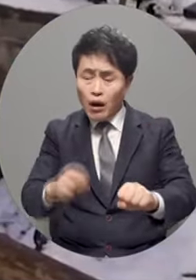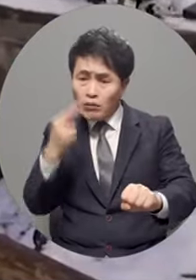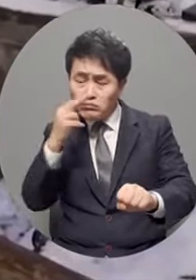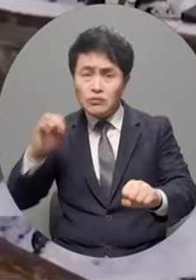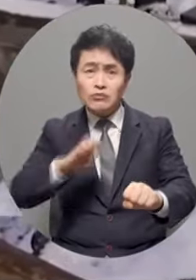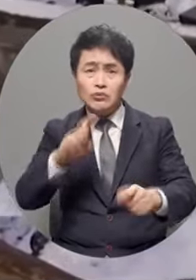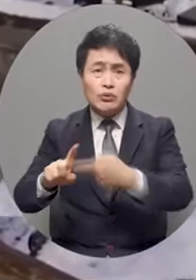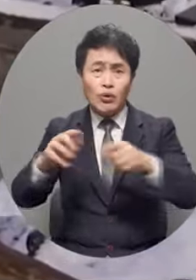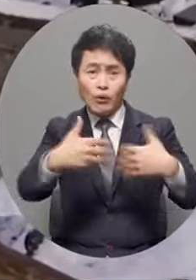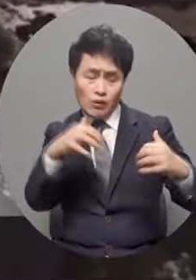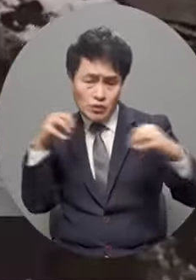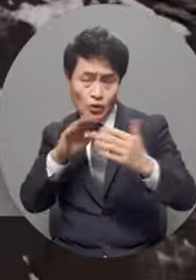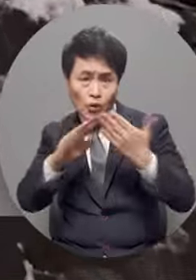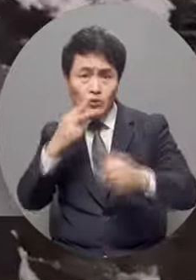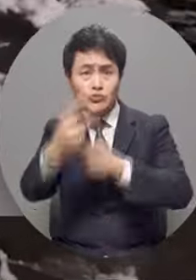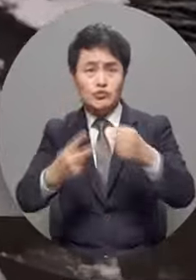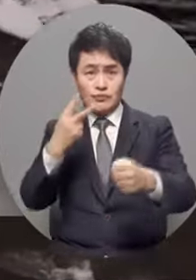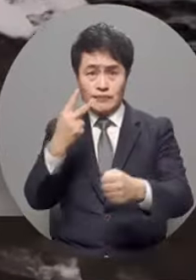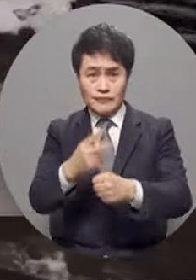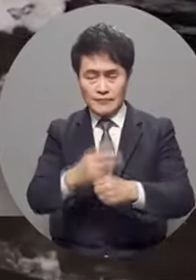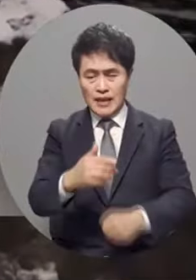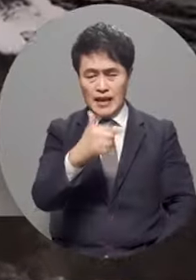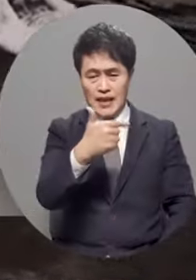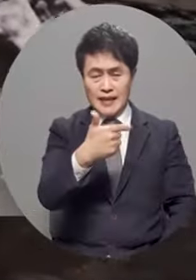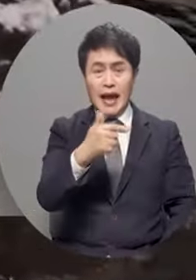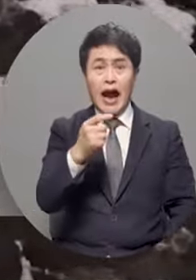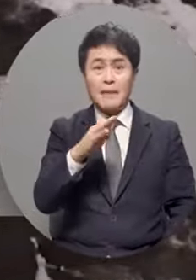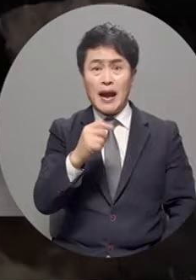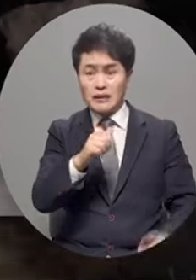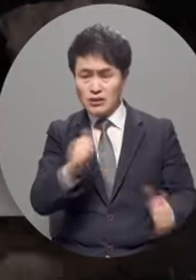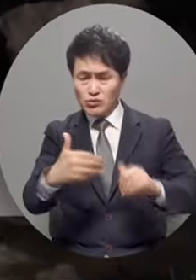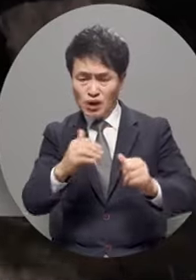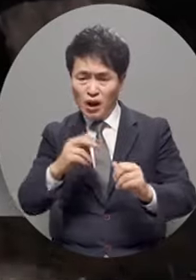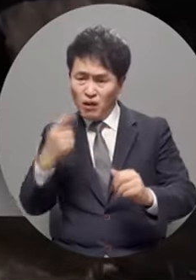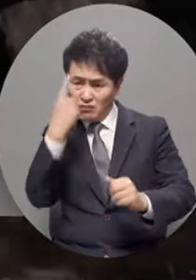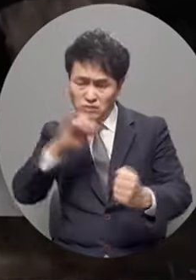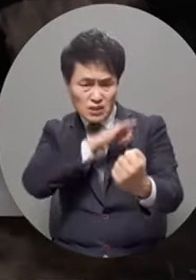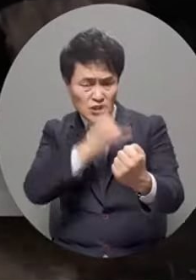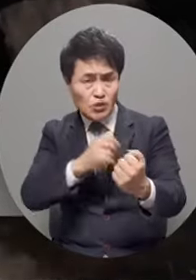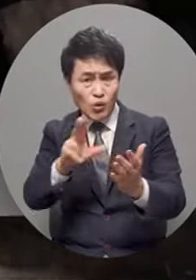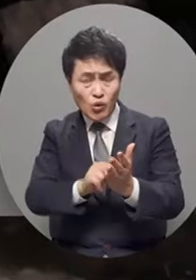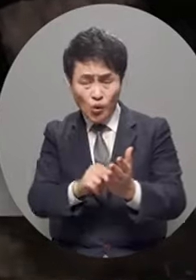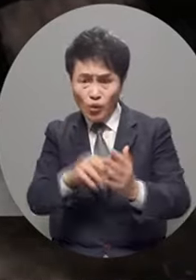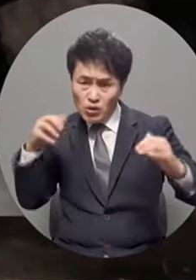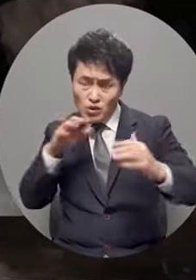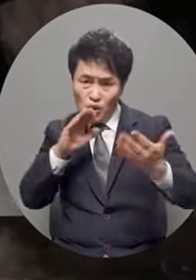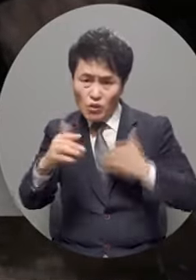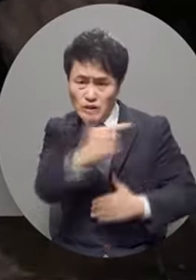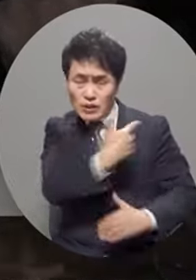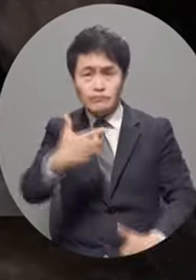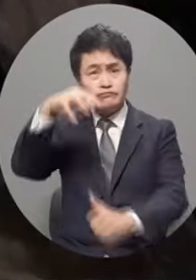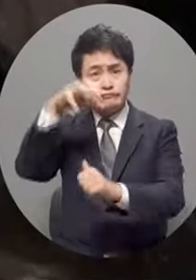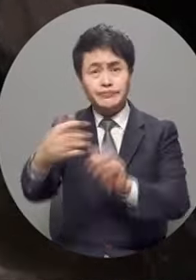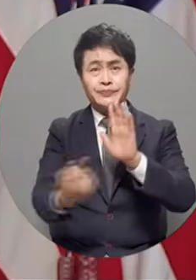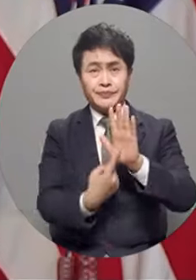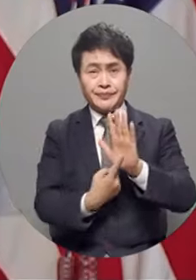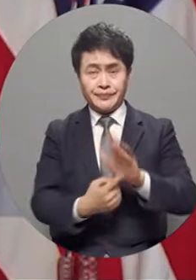연합은 전쟁 발발 2주년과 나발리 사망 등 러시아의 인권 침해를 이유로 전쟁 발발 후 최대 규모의 제재를